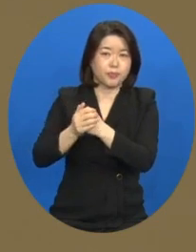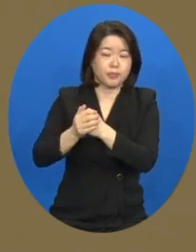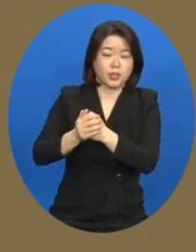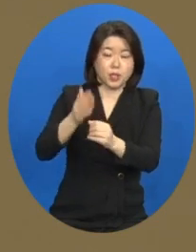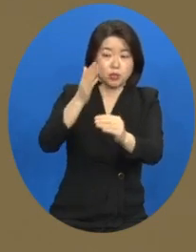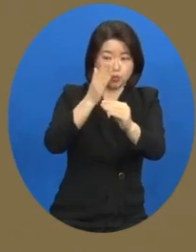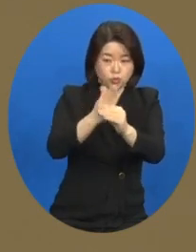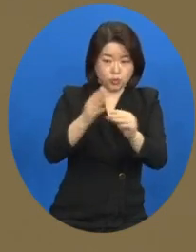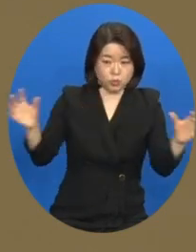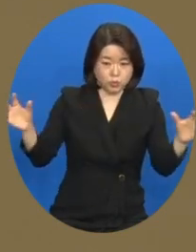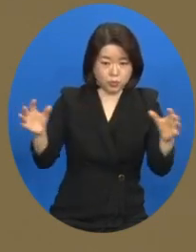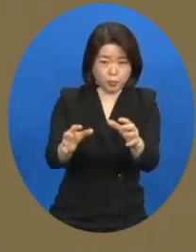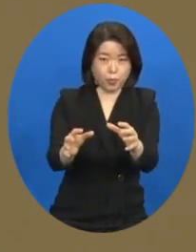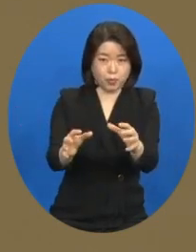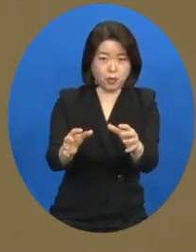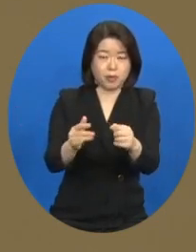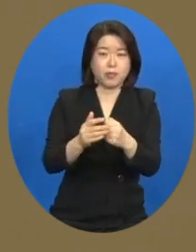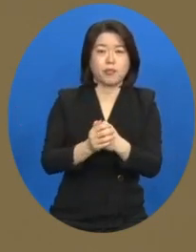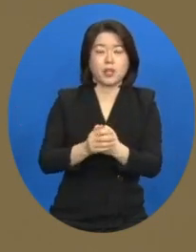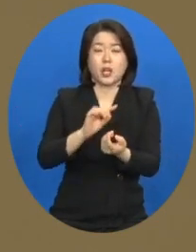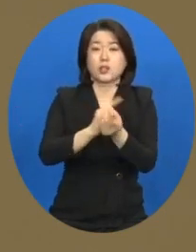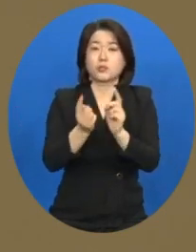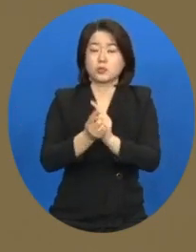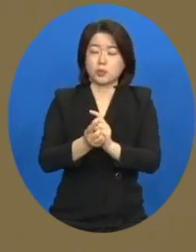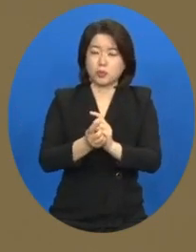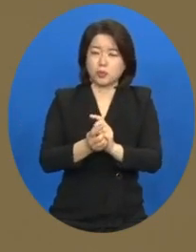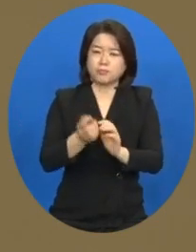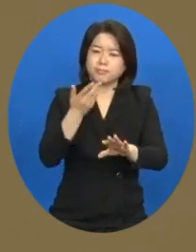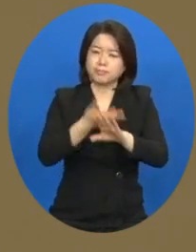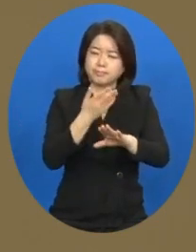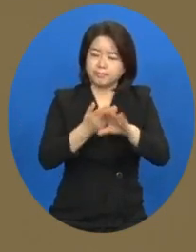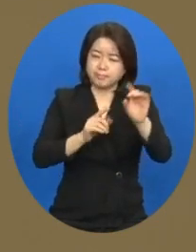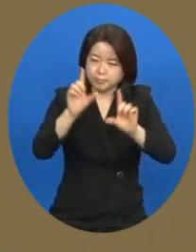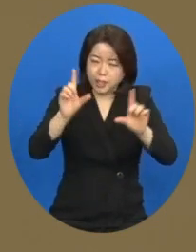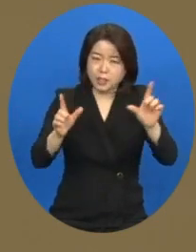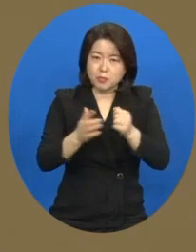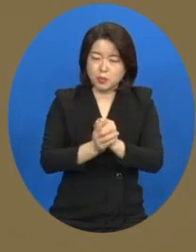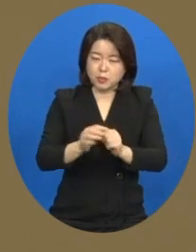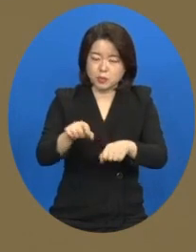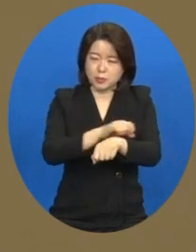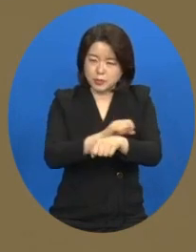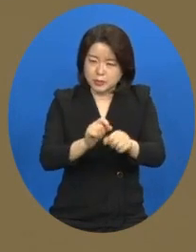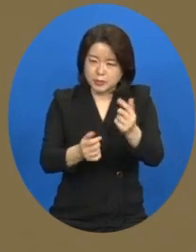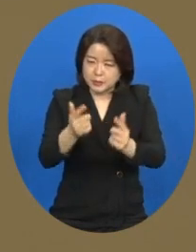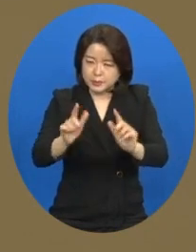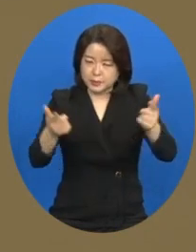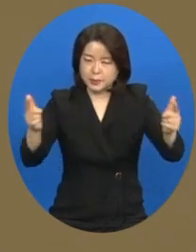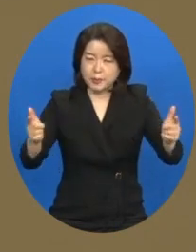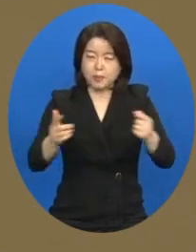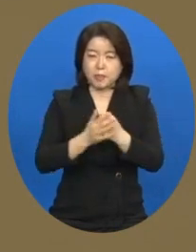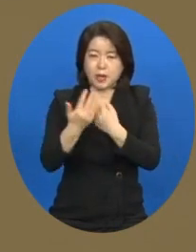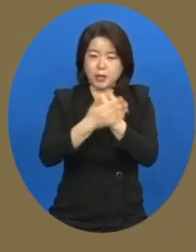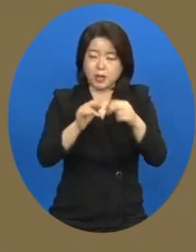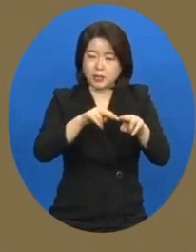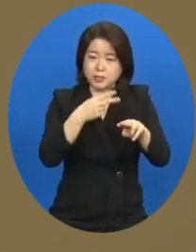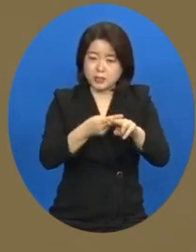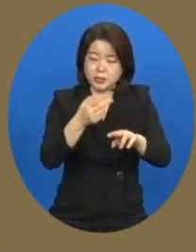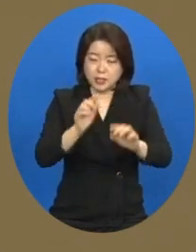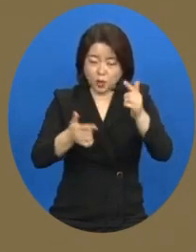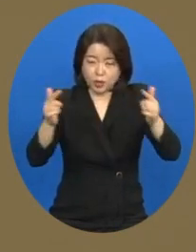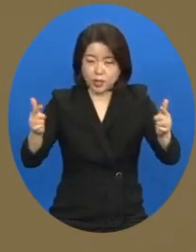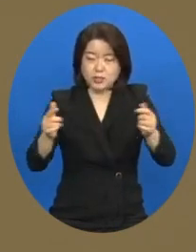그분을 중심으로 모이면 서로 다르고 또 서로 특색이 있고 은사가 다른 게 다 조화가